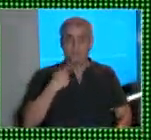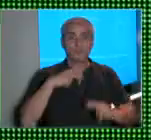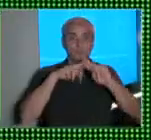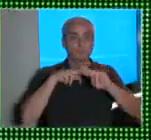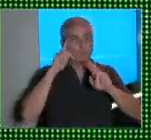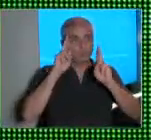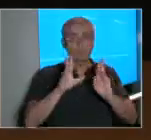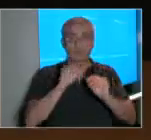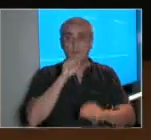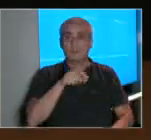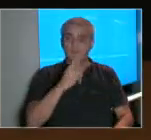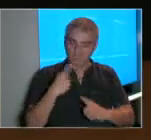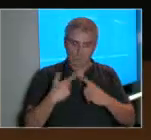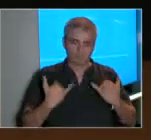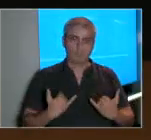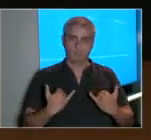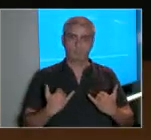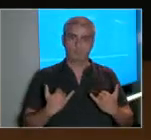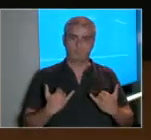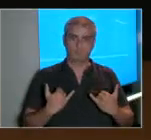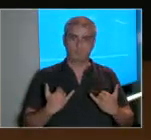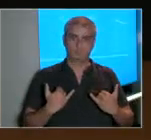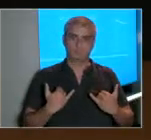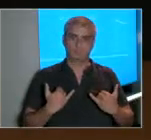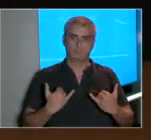נשארנו תקועים עם העז הזו עד עצם היום הזו, היום הזה.